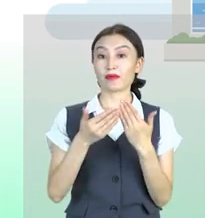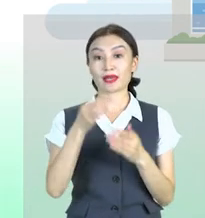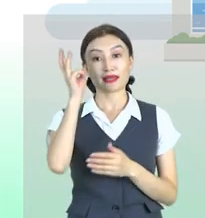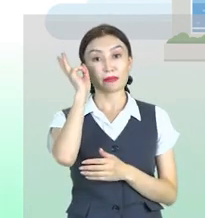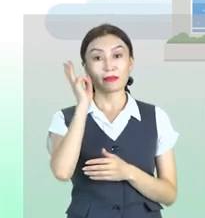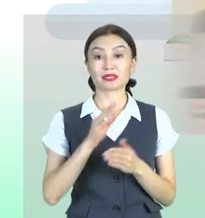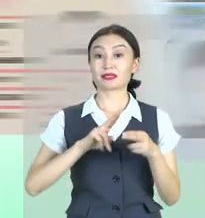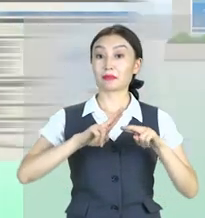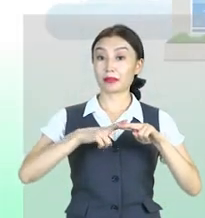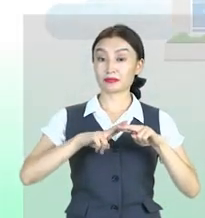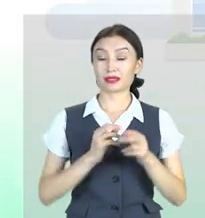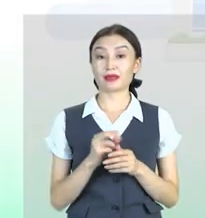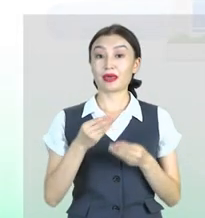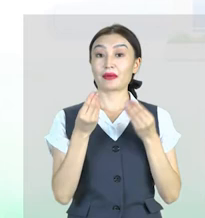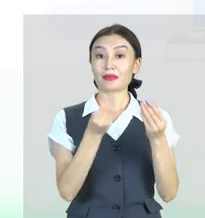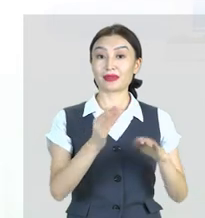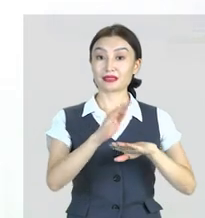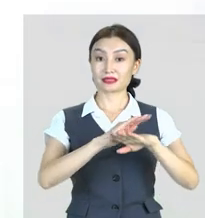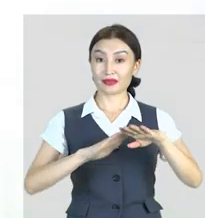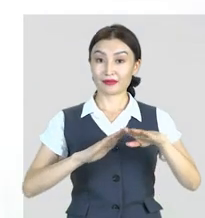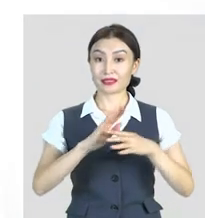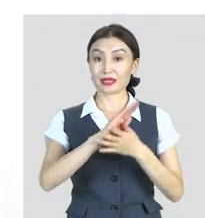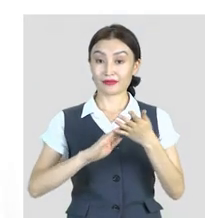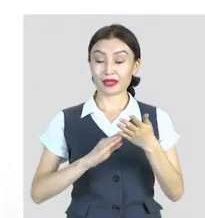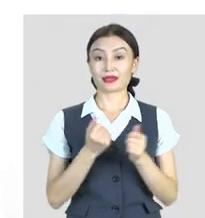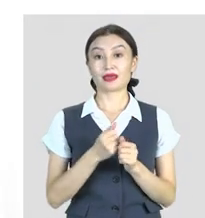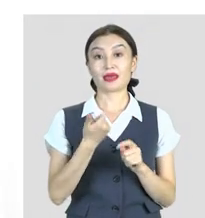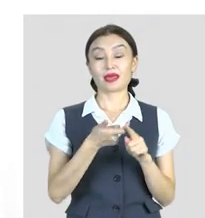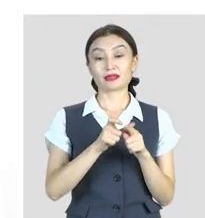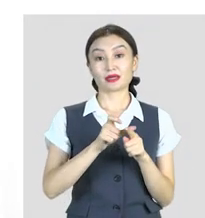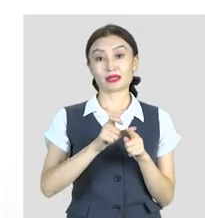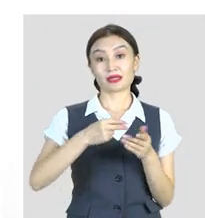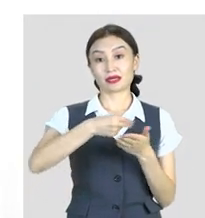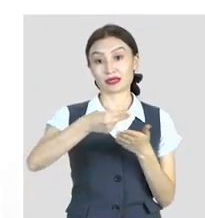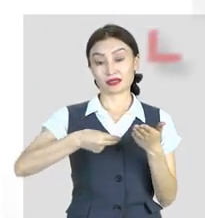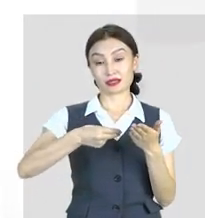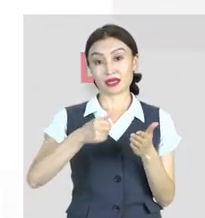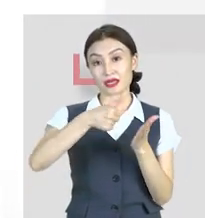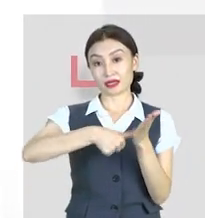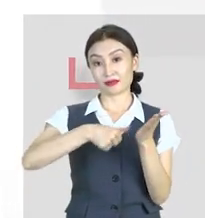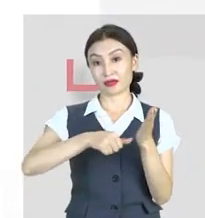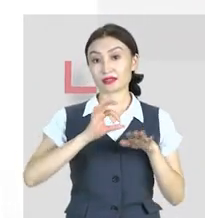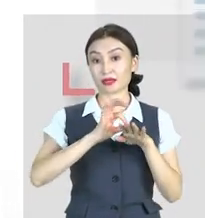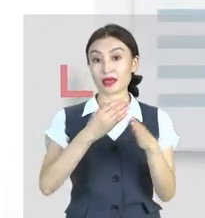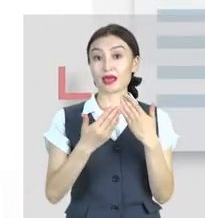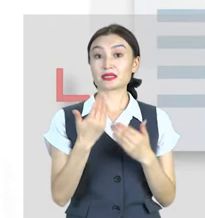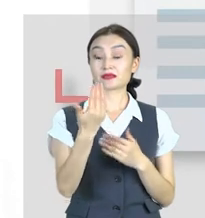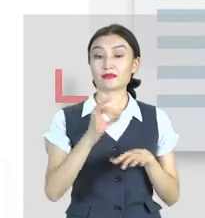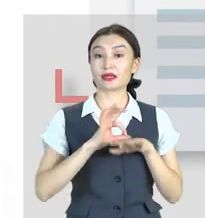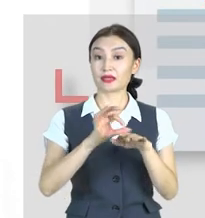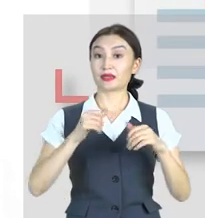дипломатического паспорта. При подаче заявления избиратель проходит биометрическую идентификацию. Если вы не